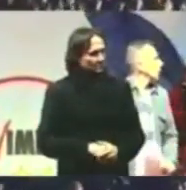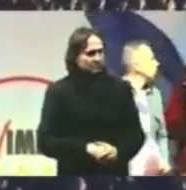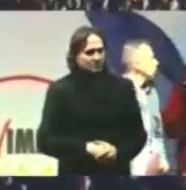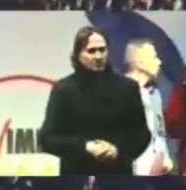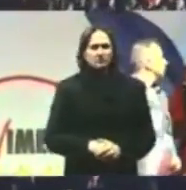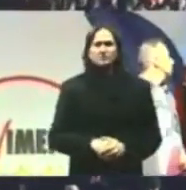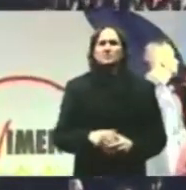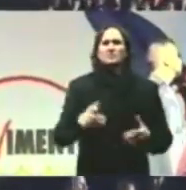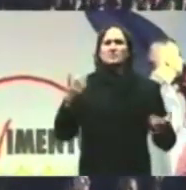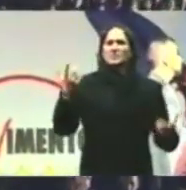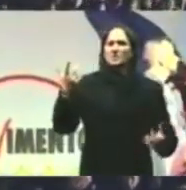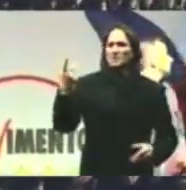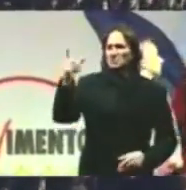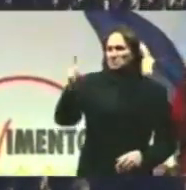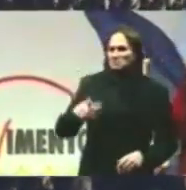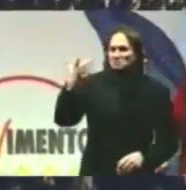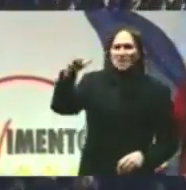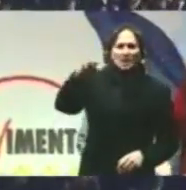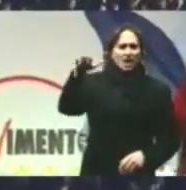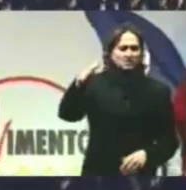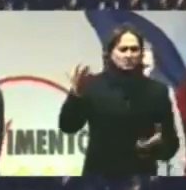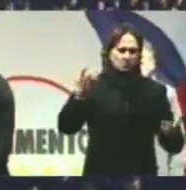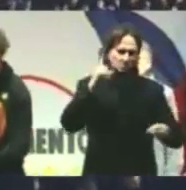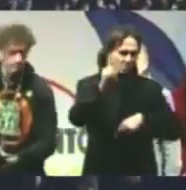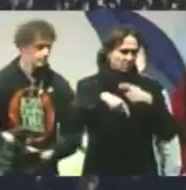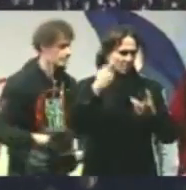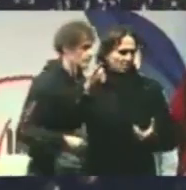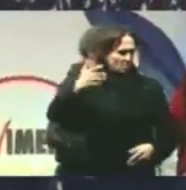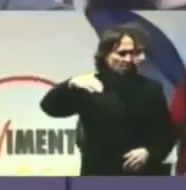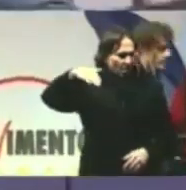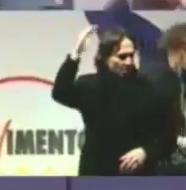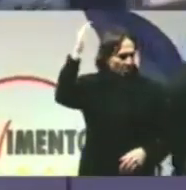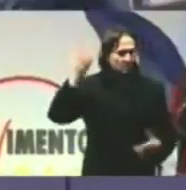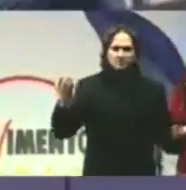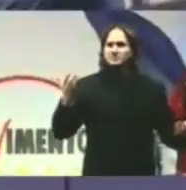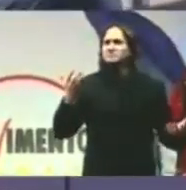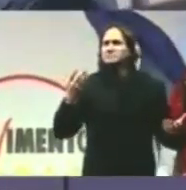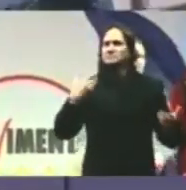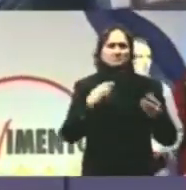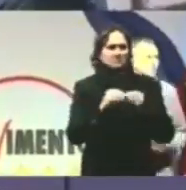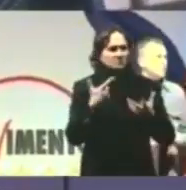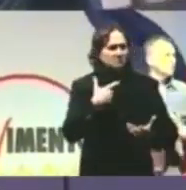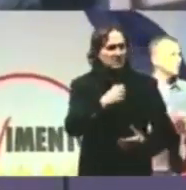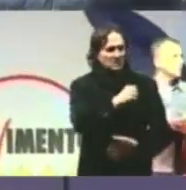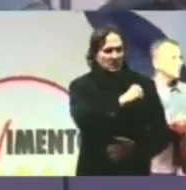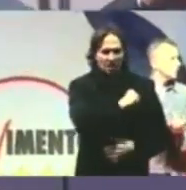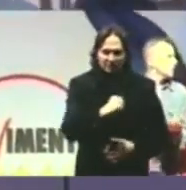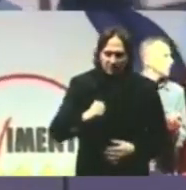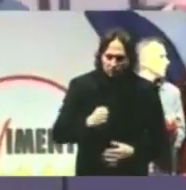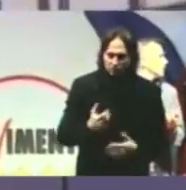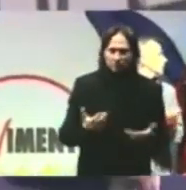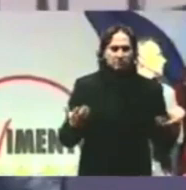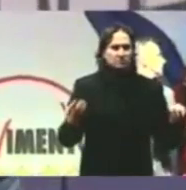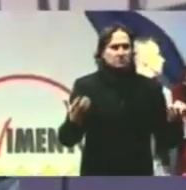Un ragazzo che è diventato grande, che ha fatto dei sacrifici, che ha fatto